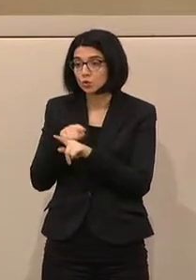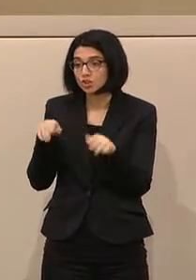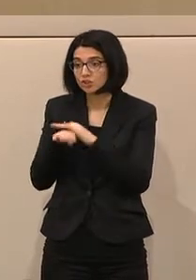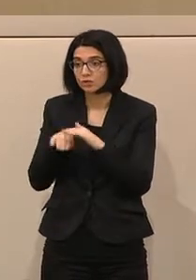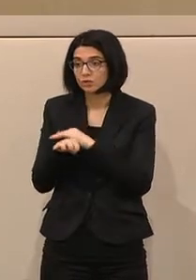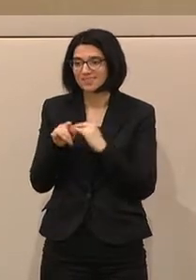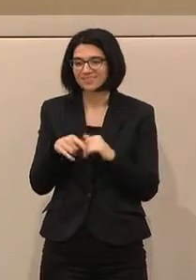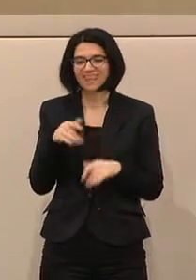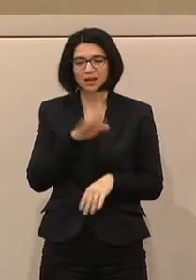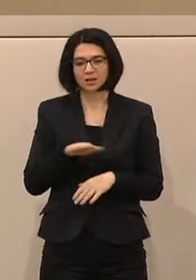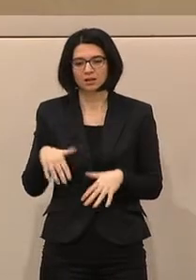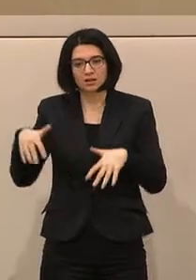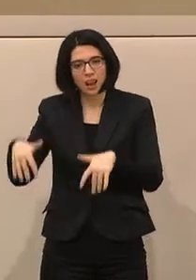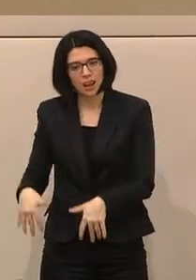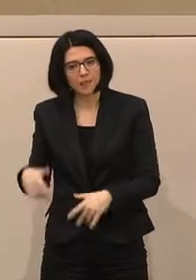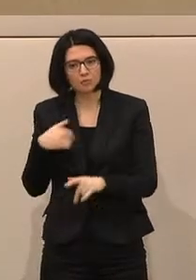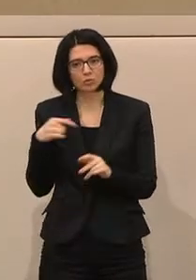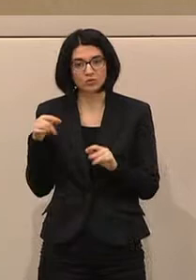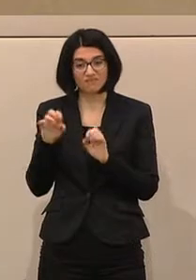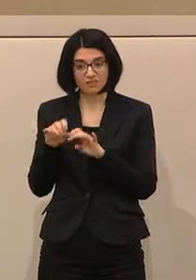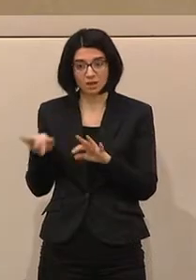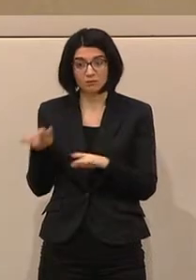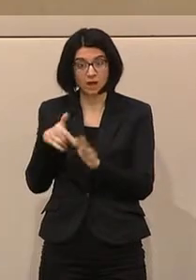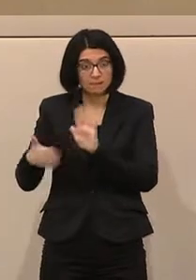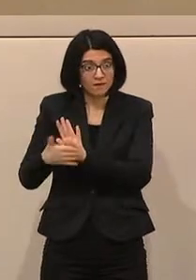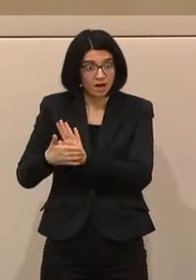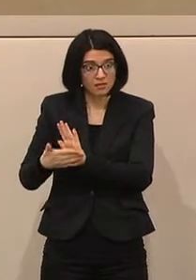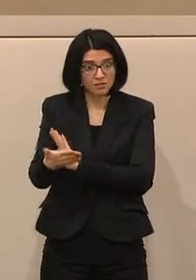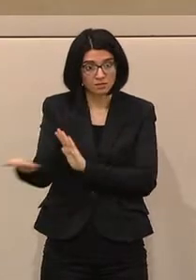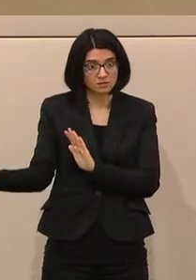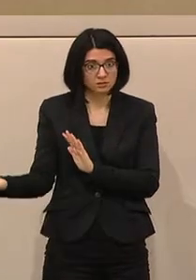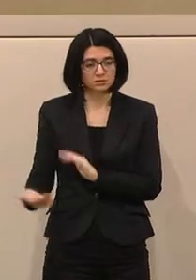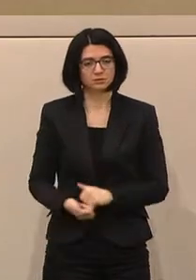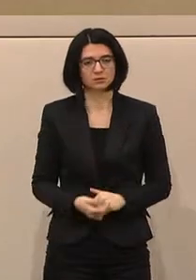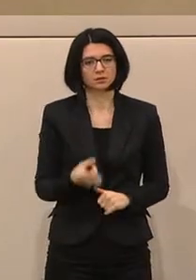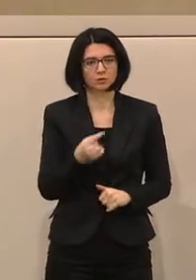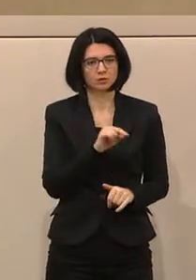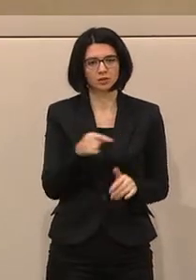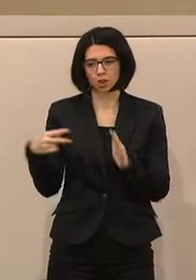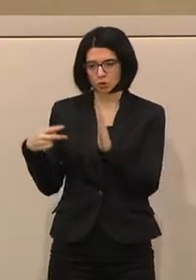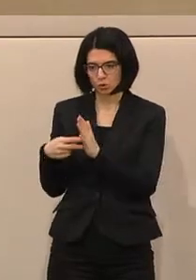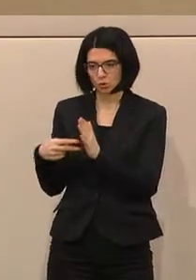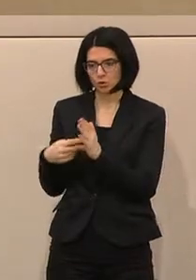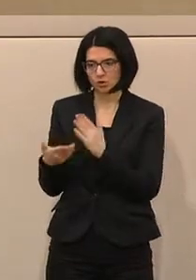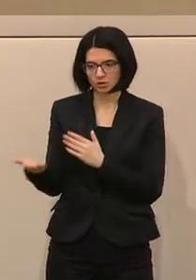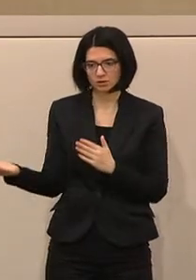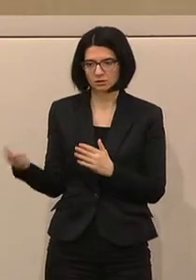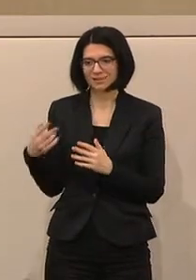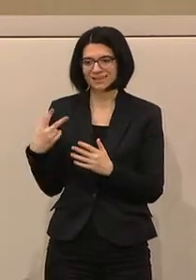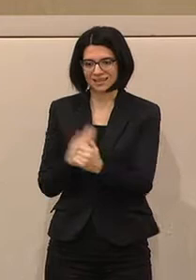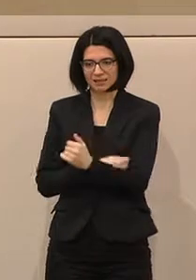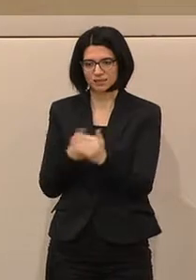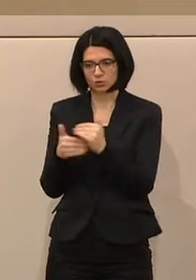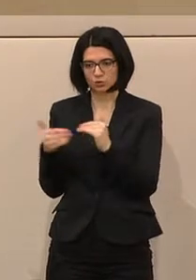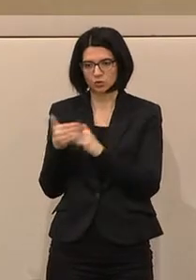also Kinderlähmung. Ich spreche von den Kinderlähmungsviren nachgewiesen. Und es ist bekannt, dass in Syrien das